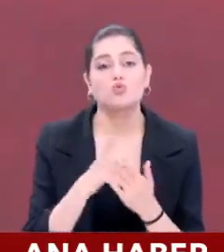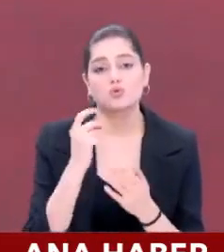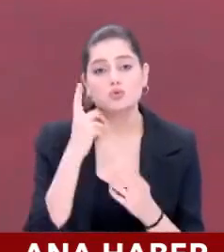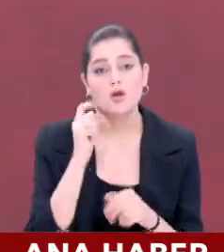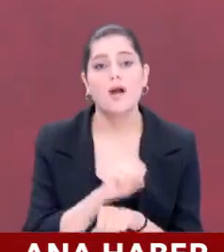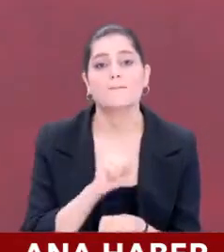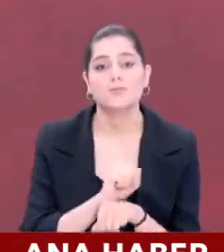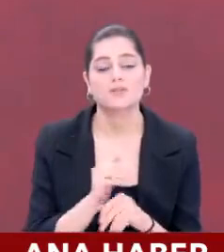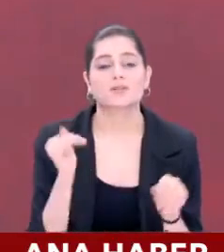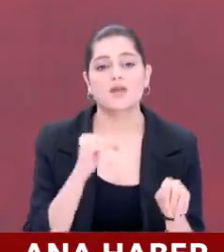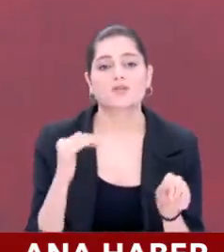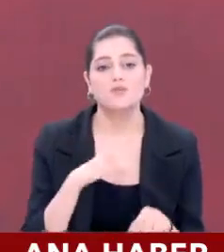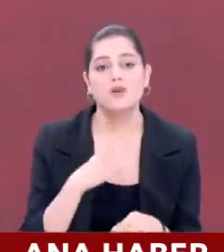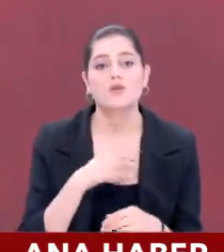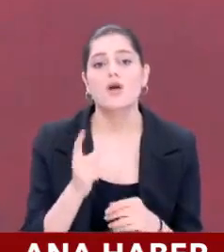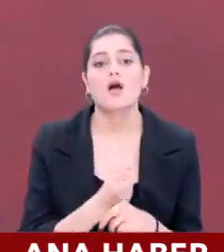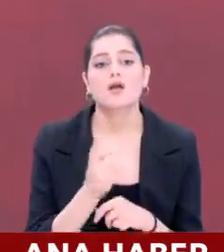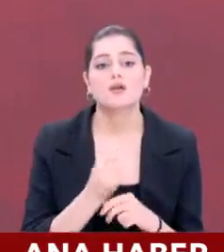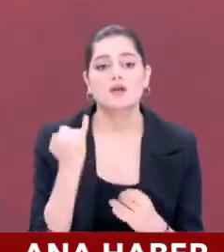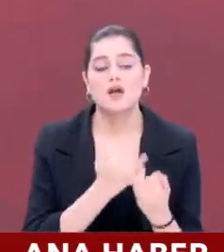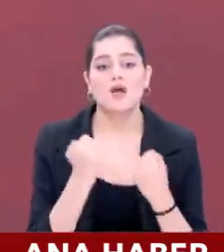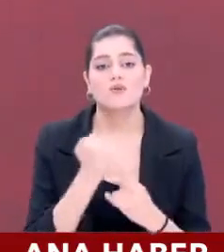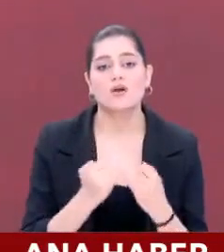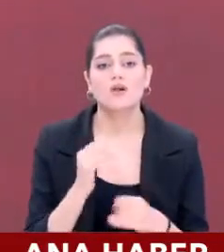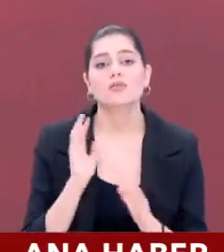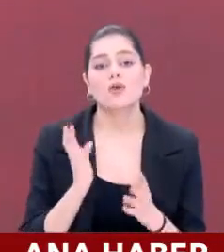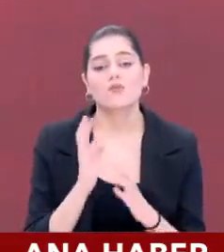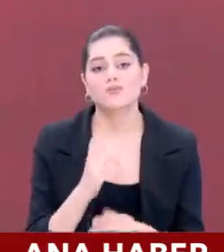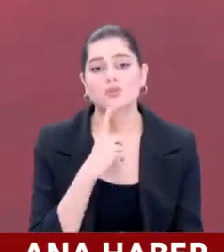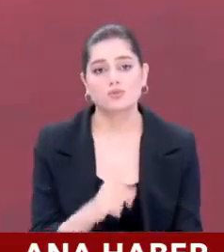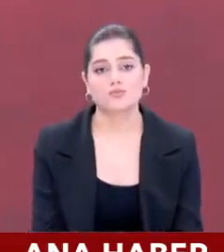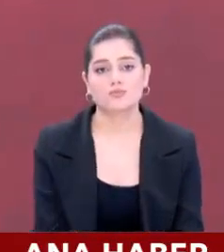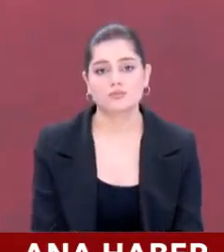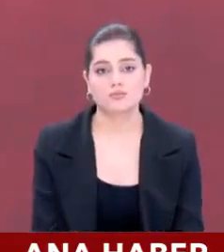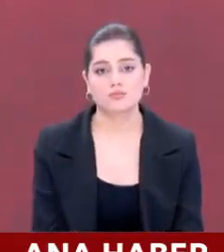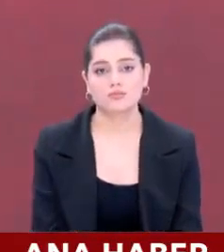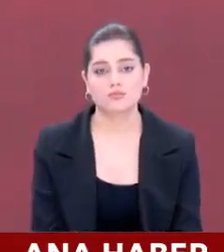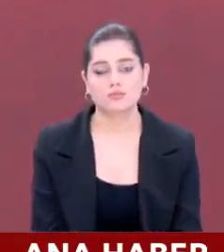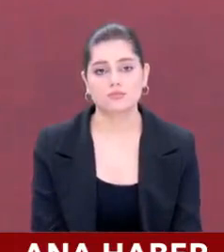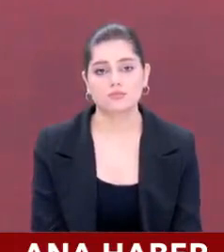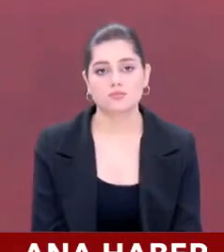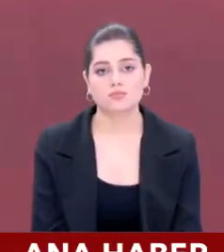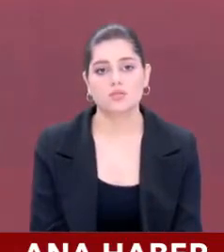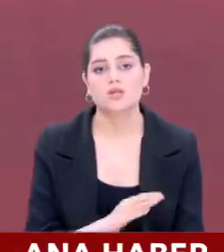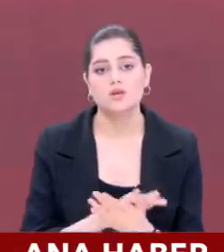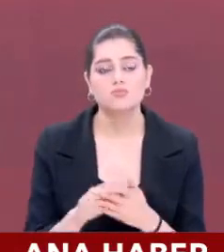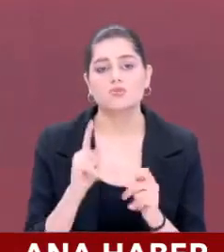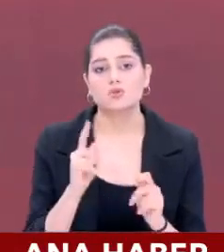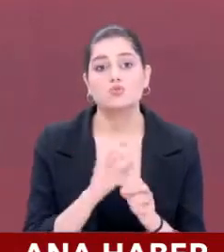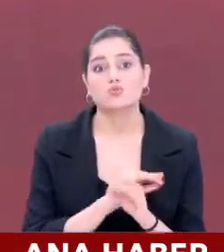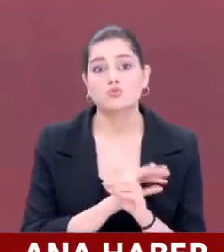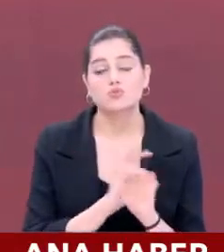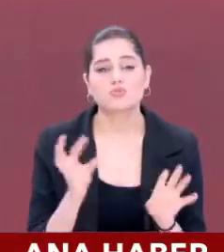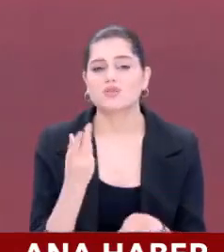hapis cezalarına kadar ama hala bu söz konusu faiz fiyatları durdurma adına tüm bir sonuç alınabilmiş değil